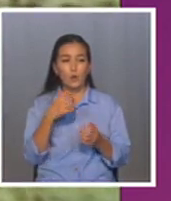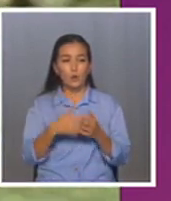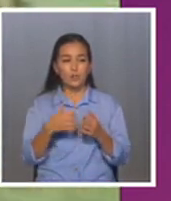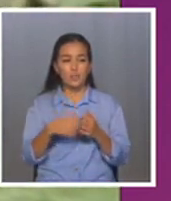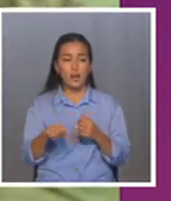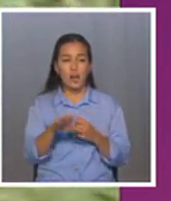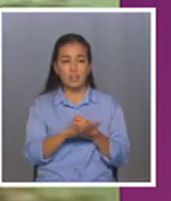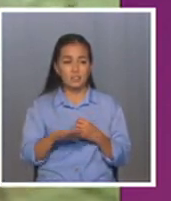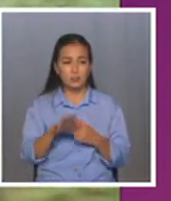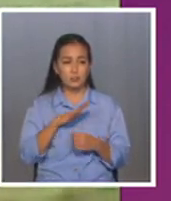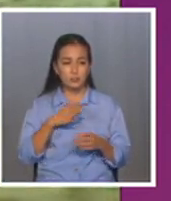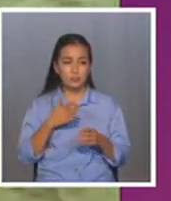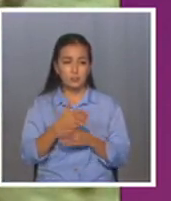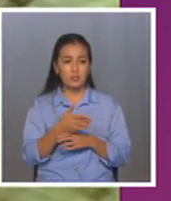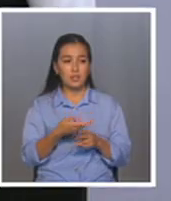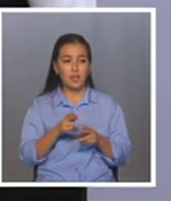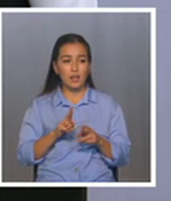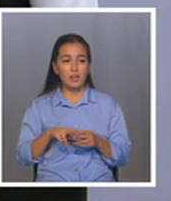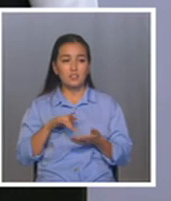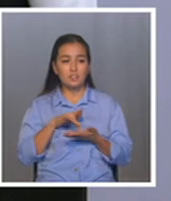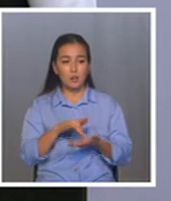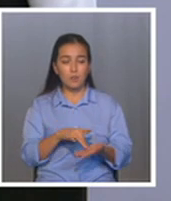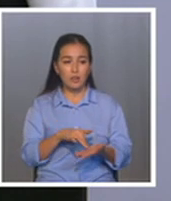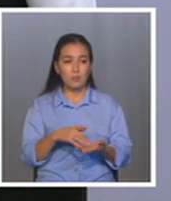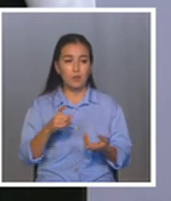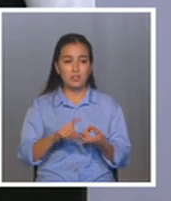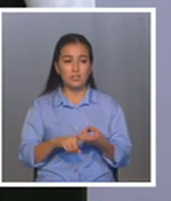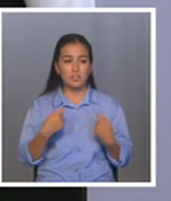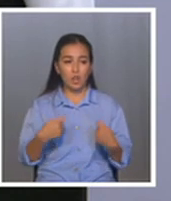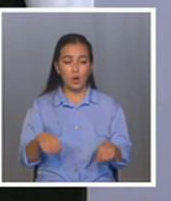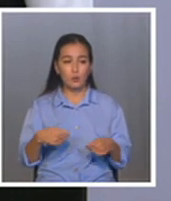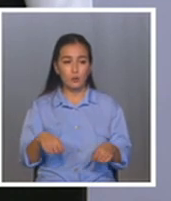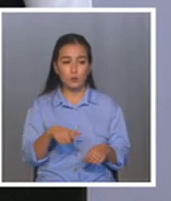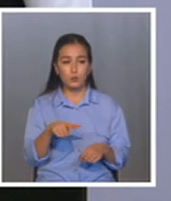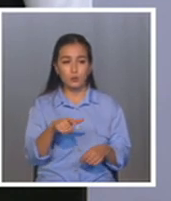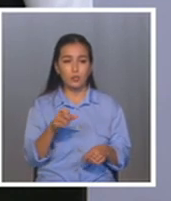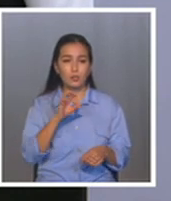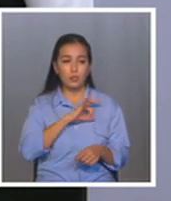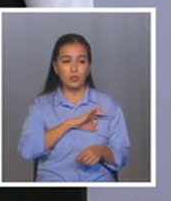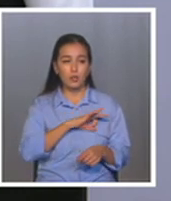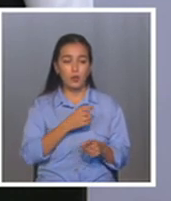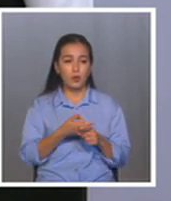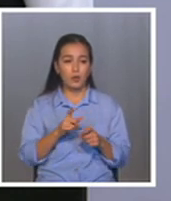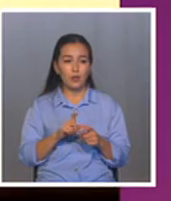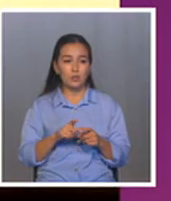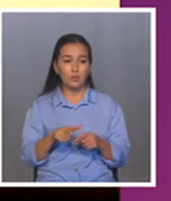шықты. Сапар барысында сауда жолы үшін қолайлы жолдар